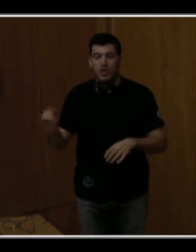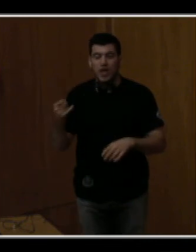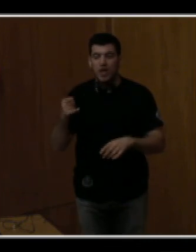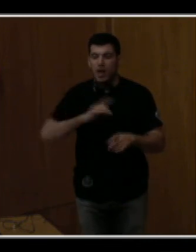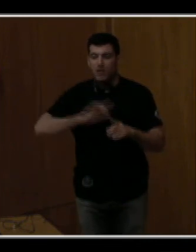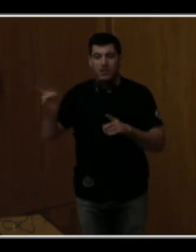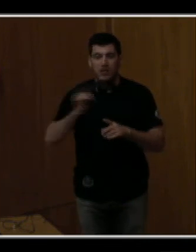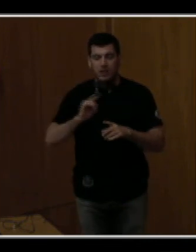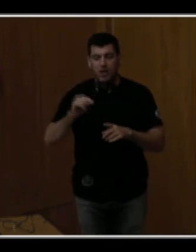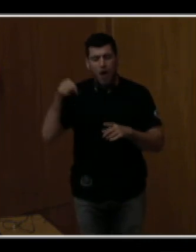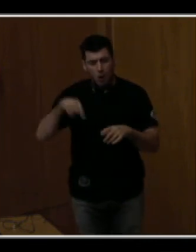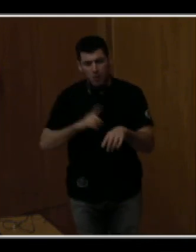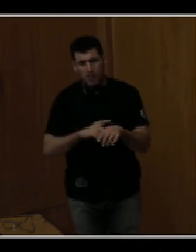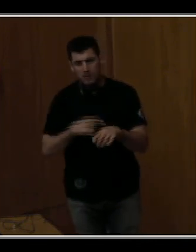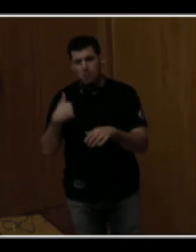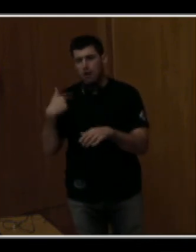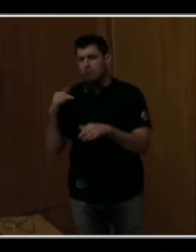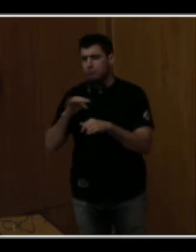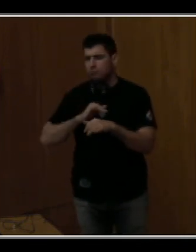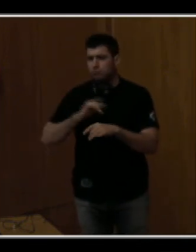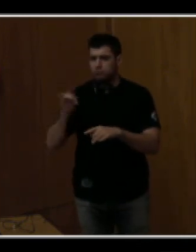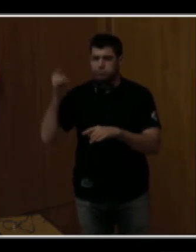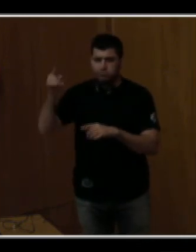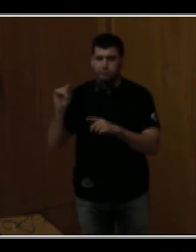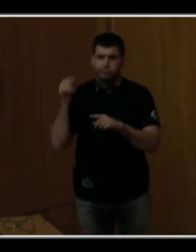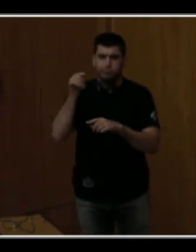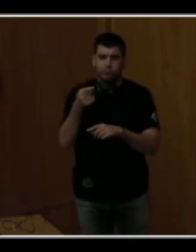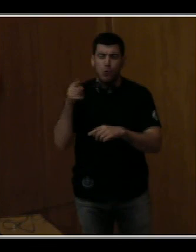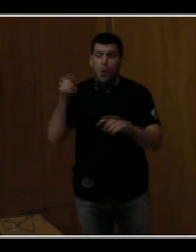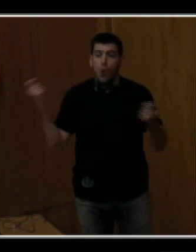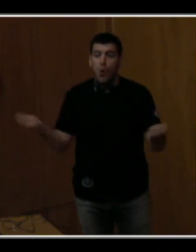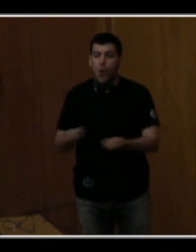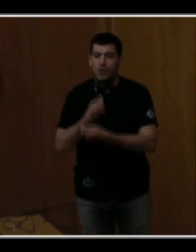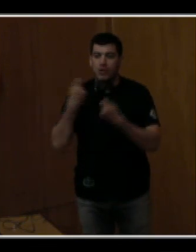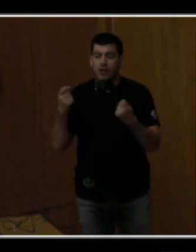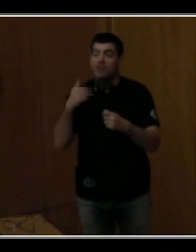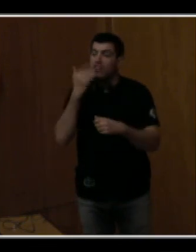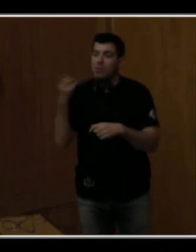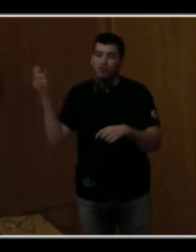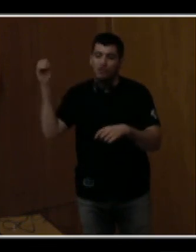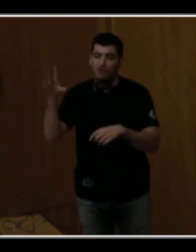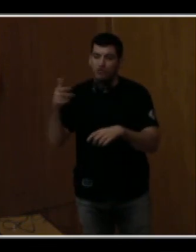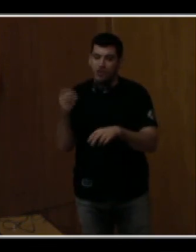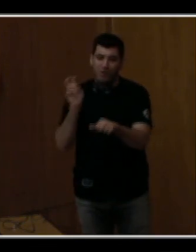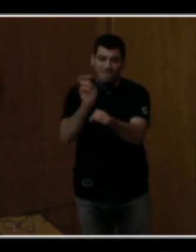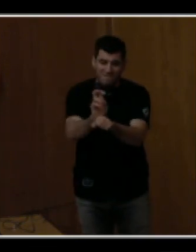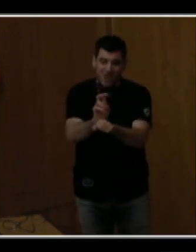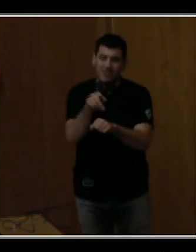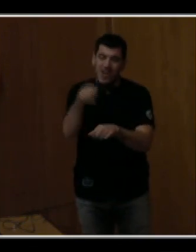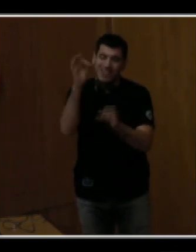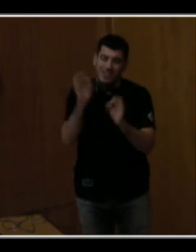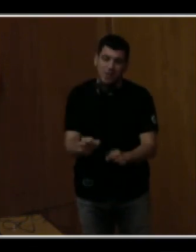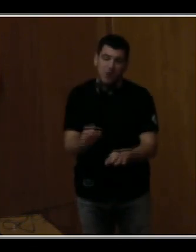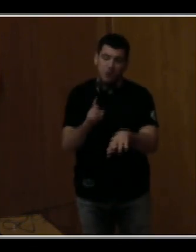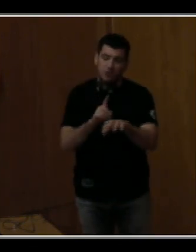Ταξιδεύει και ακόμα και σήμερα δεν σταματάει να ταξιδεύει. Και ό,τι και να κάνεις, είναι μάλλον λίγο δύσκολο να το εγκλωβίσεις σε ένα συγκεκριμένο σημείο. Βέβαια θα μου πει